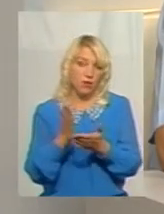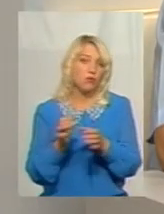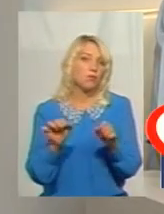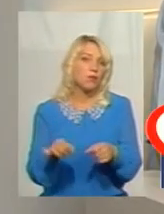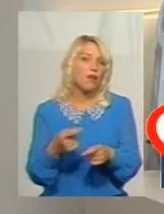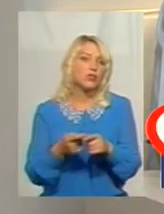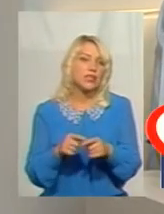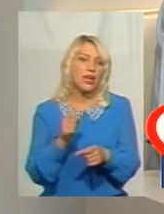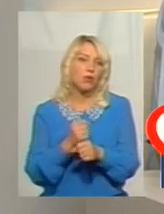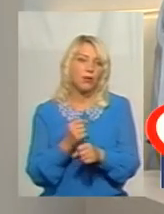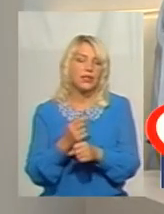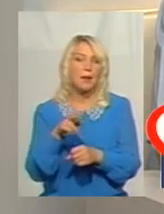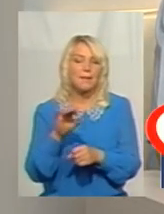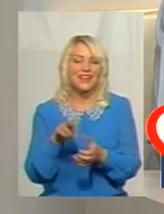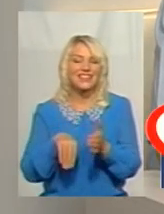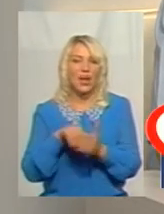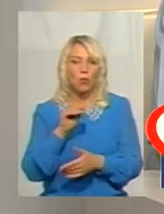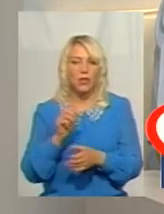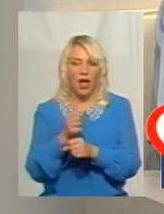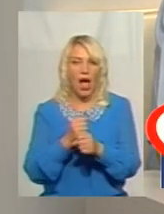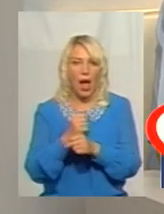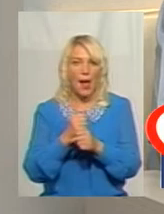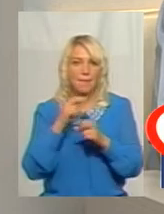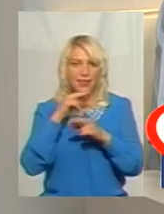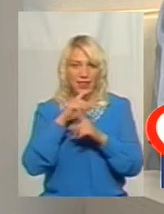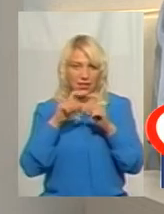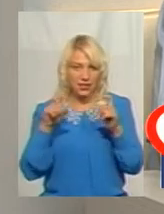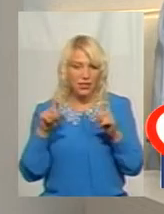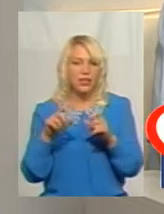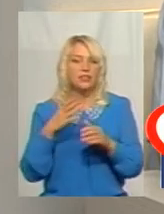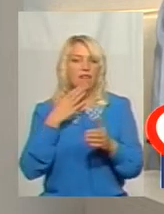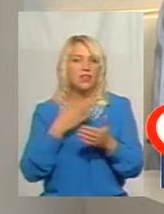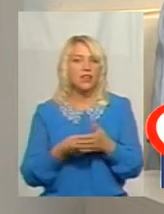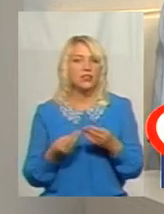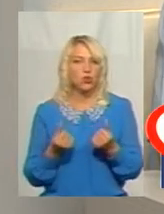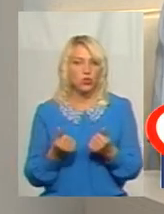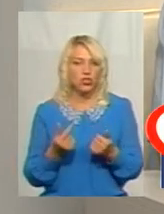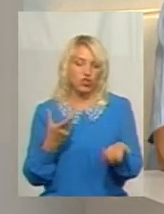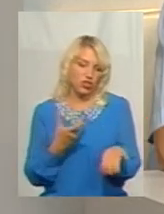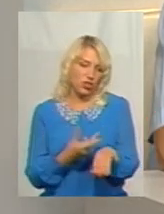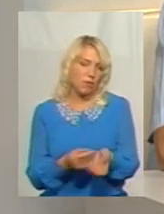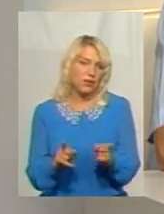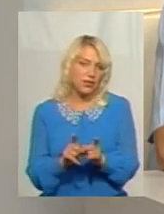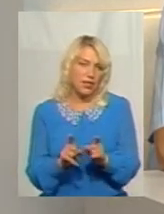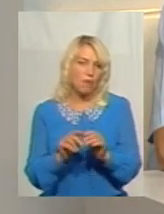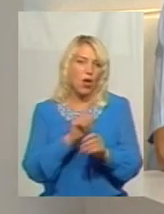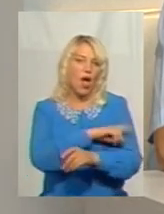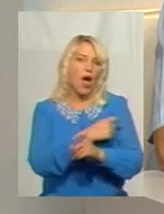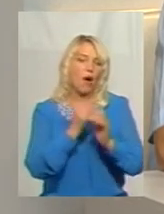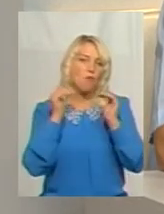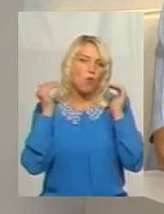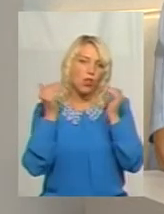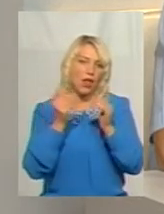робити, при закупці в аптеці за власні кошти і щеплення так само в амбулаторії сімейної